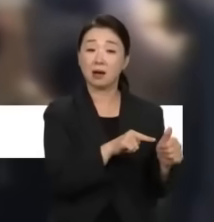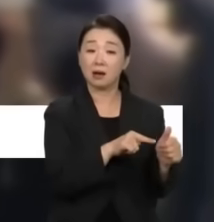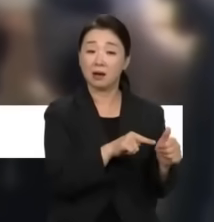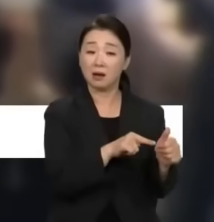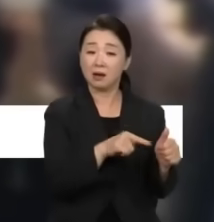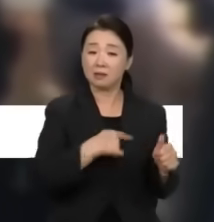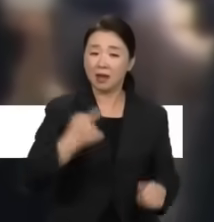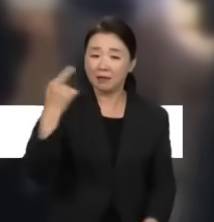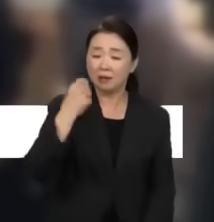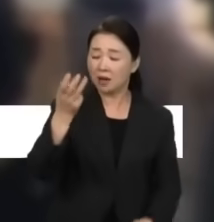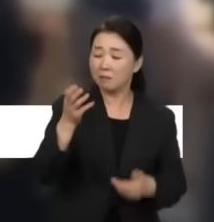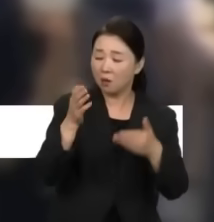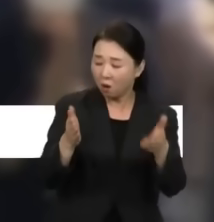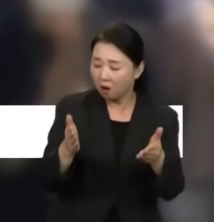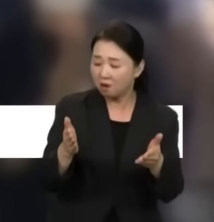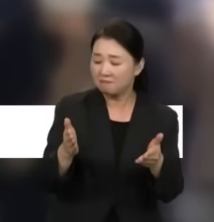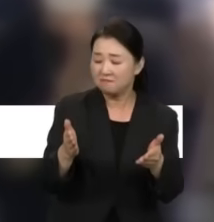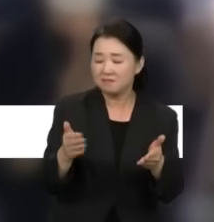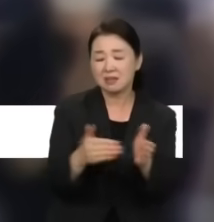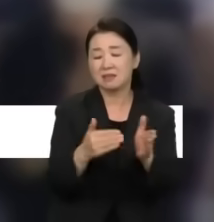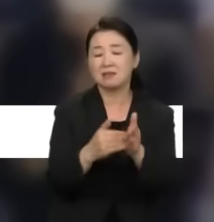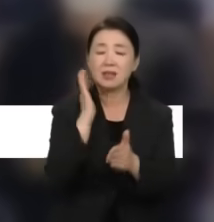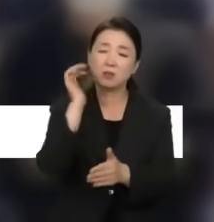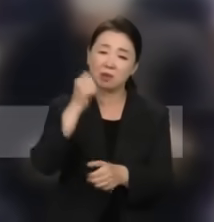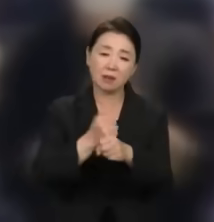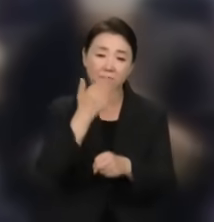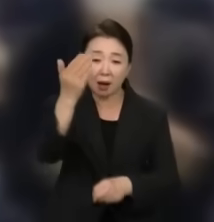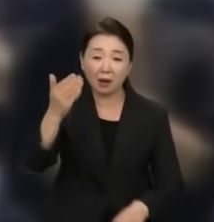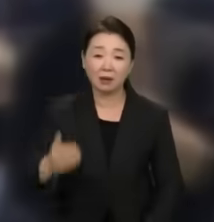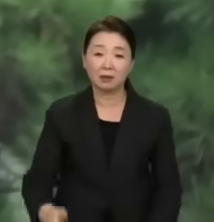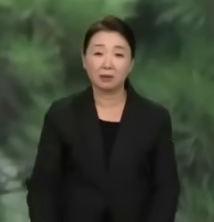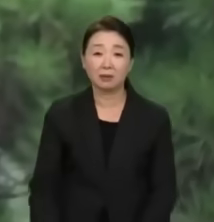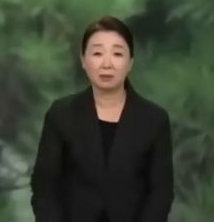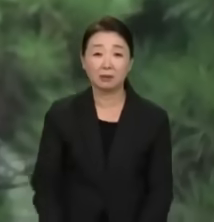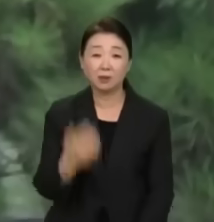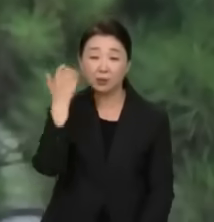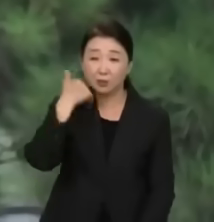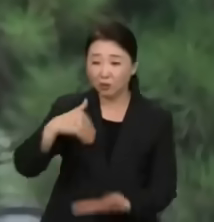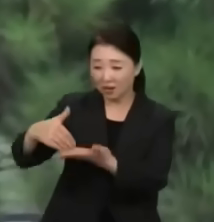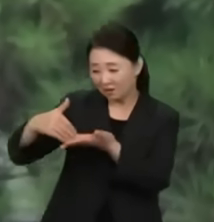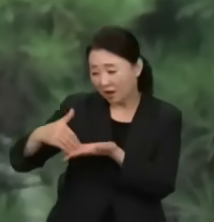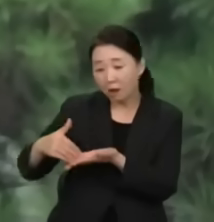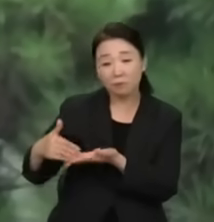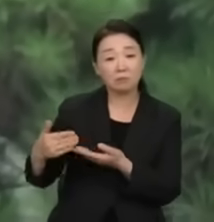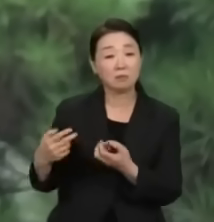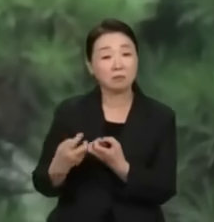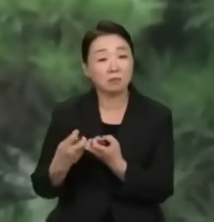달에 됐으면 3개월에 됐어. 누가 어떤 제안을 어떻게